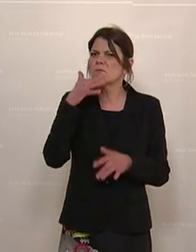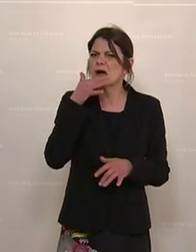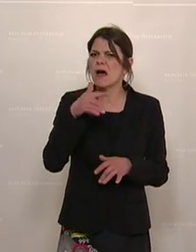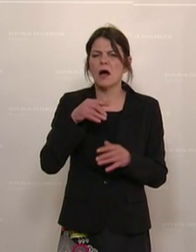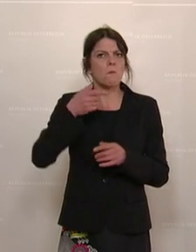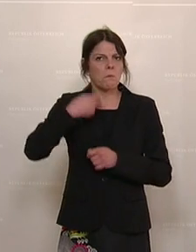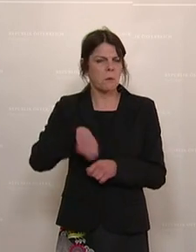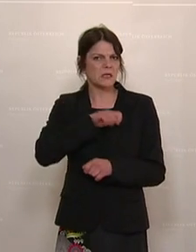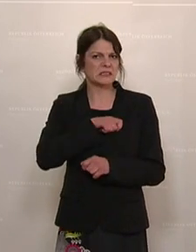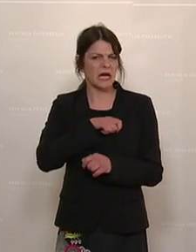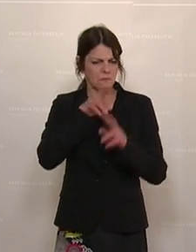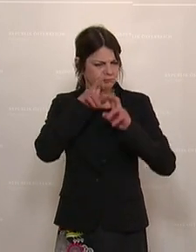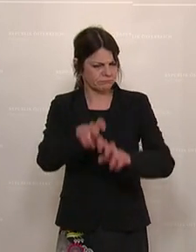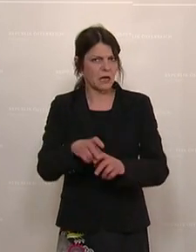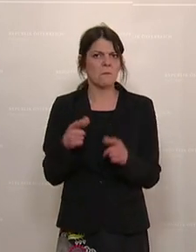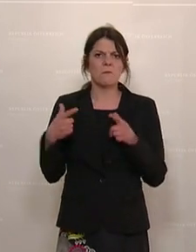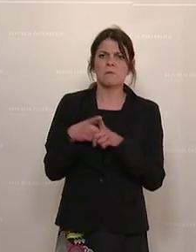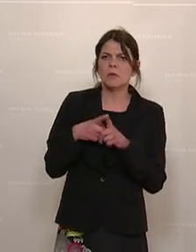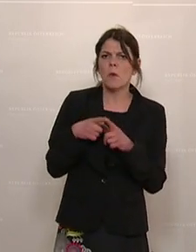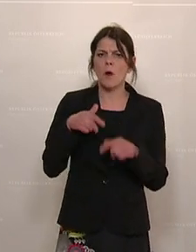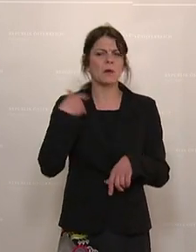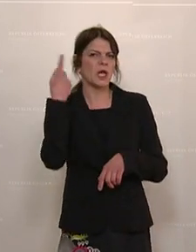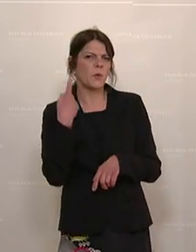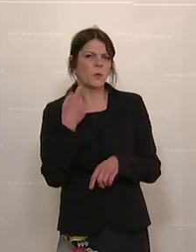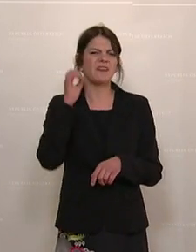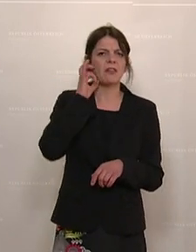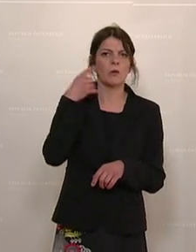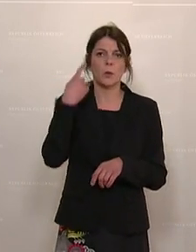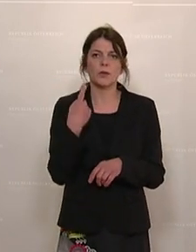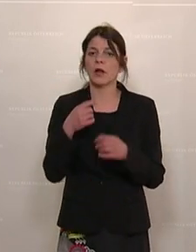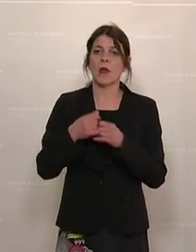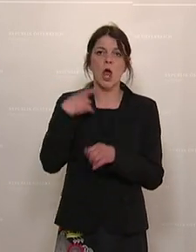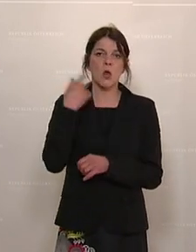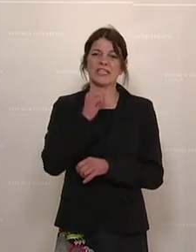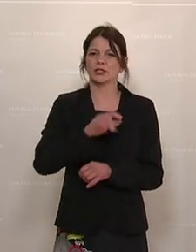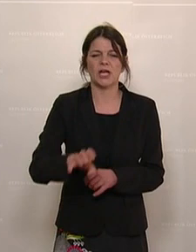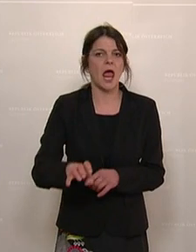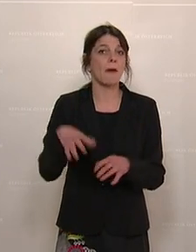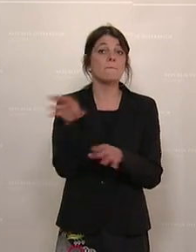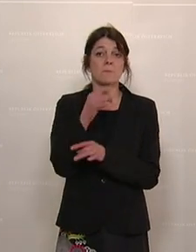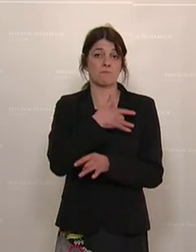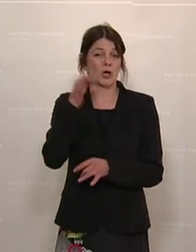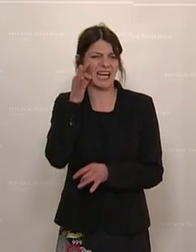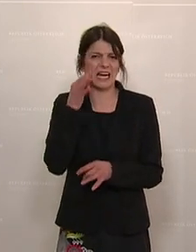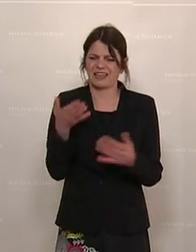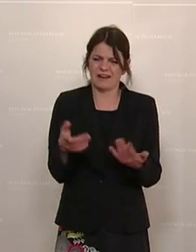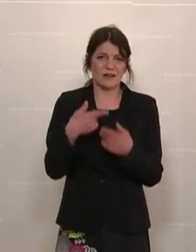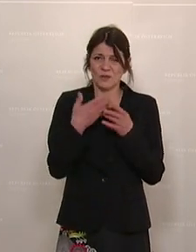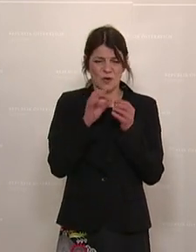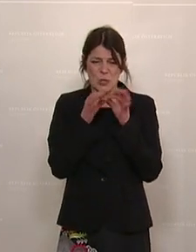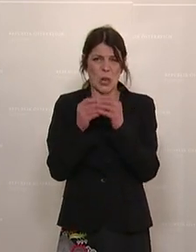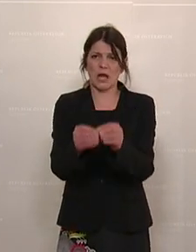ermittlungsmethoden ob man jetzt in unserer juden sagt oder jüdische mitbürger in unserer jüdische mitbürger sagt auch nicht entscheidend